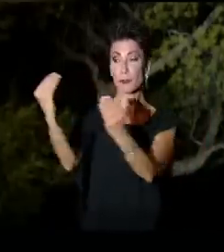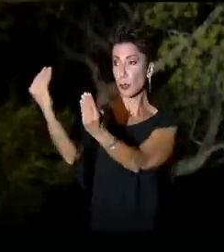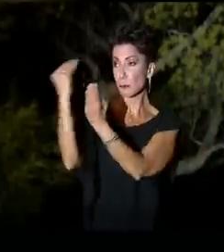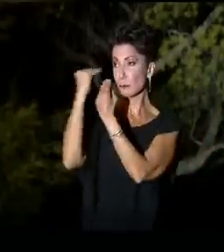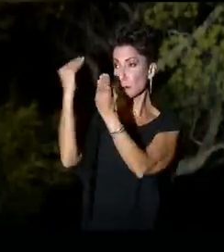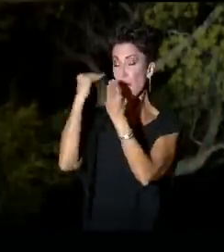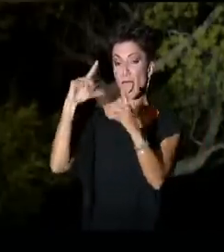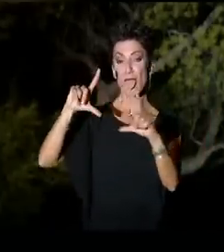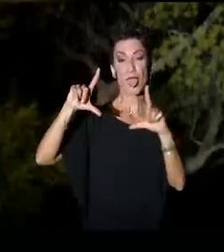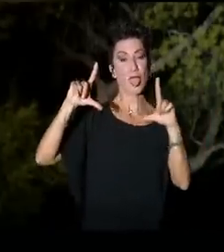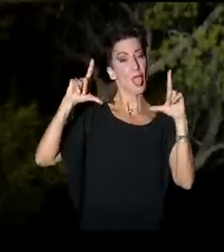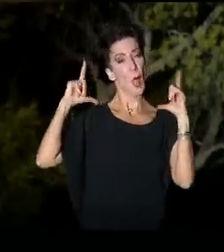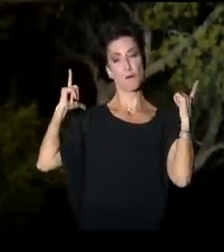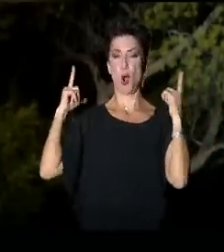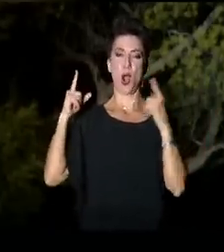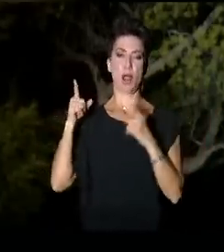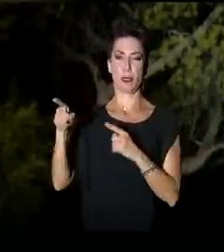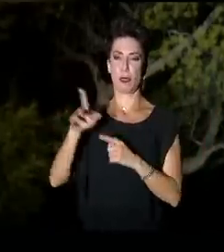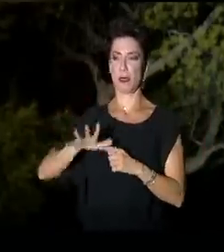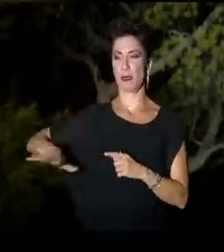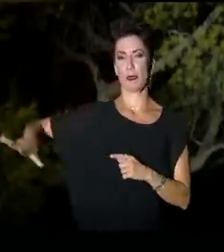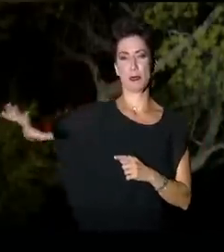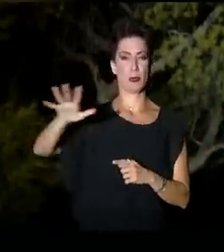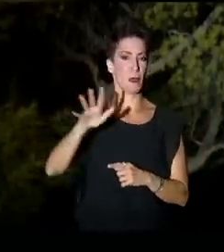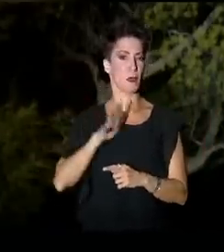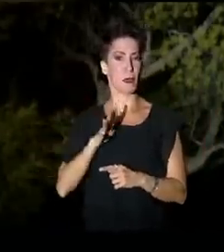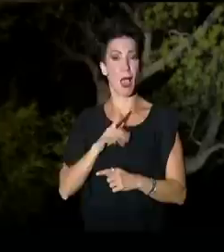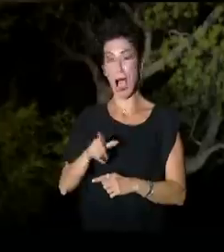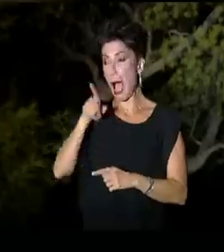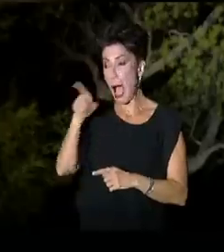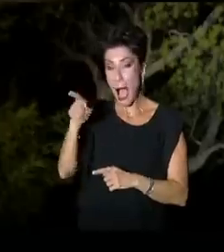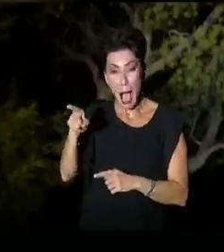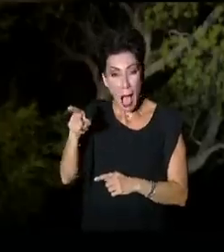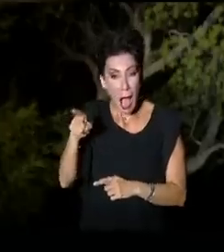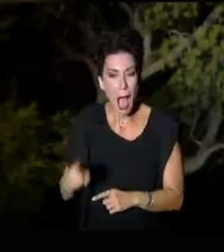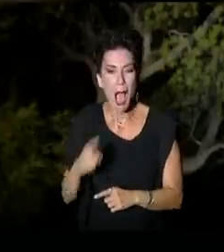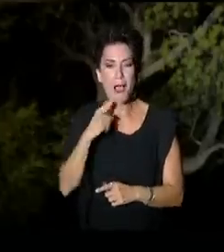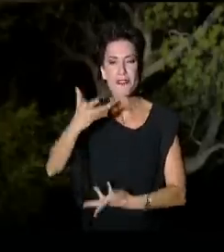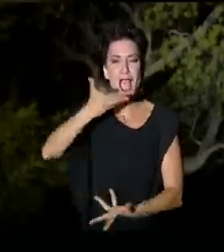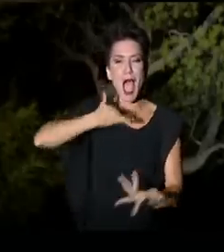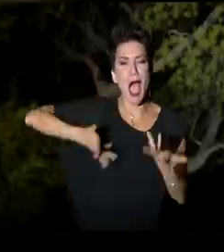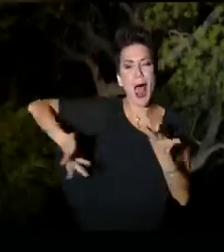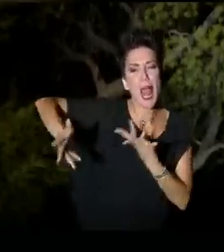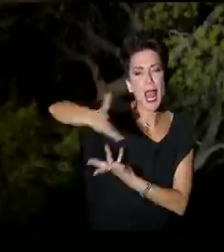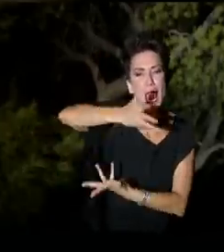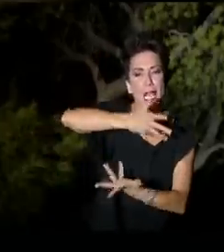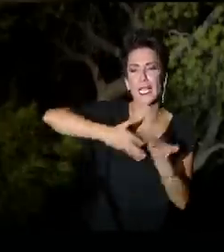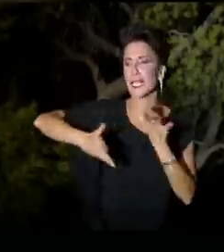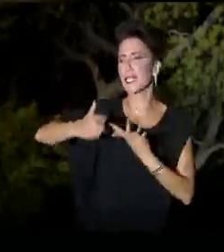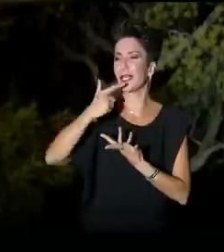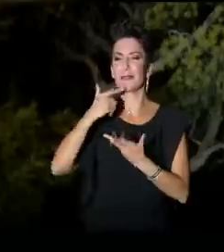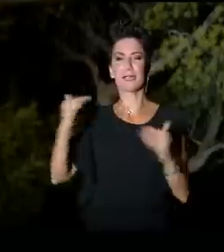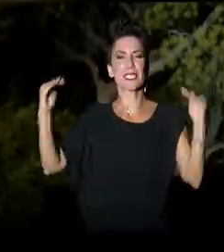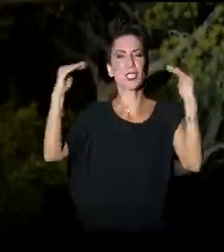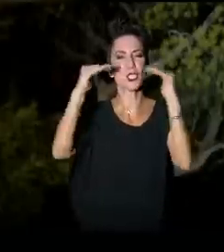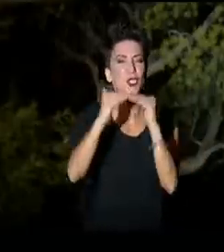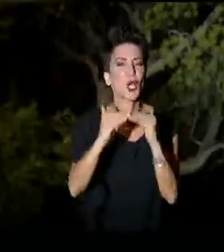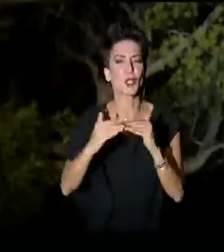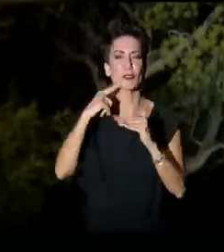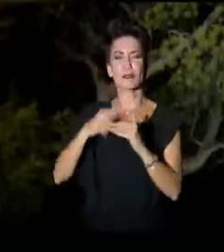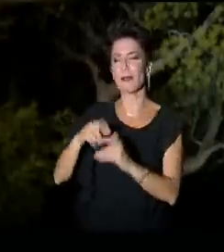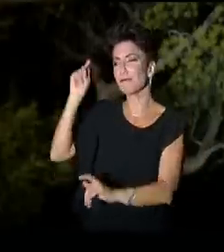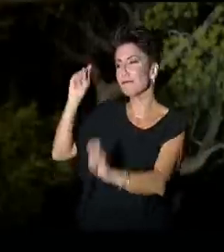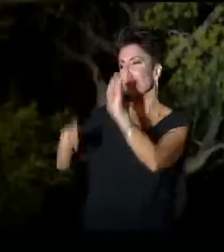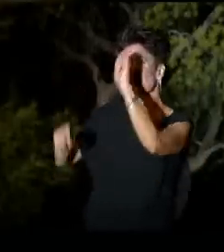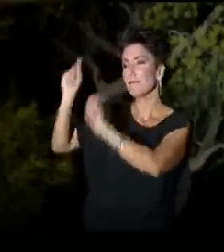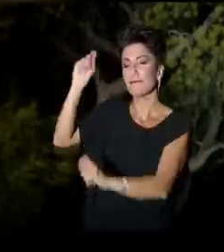Πολιτεία. Αυτές που χάραξαν στο ναό της Αθηνάς ο Φιδίας, ο Εκτίνος